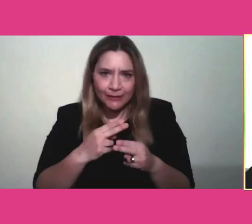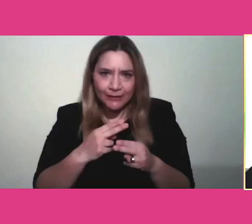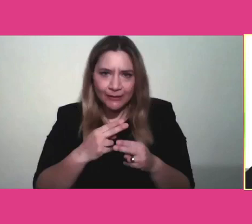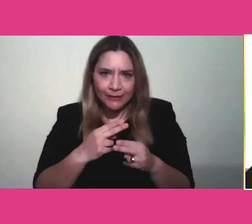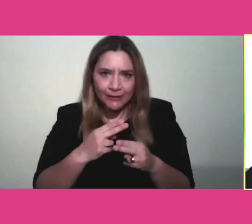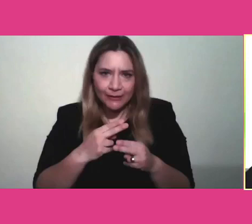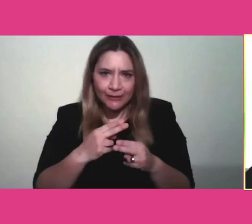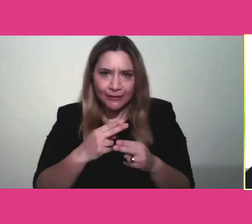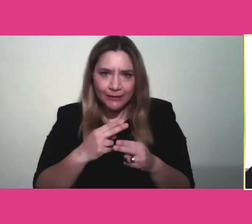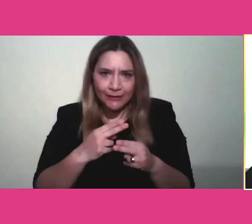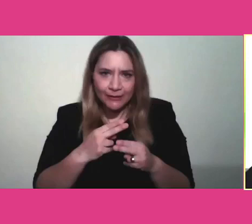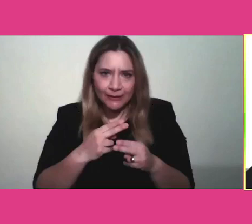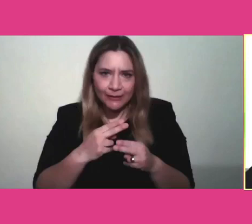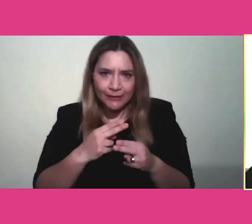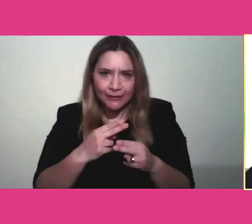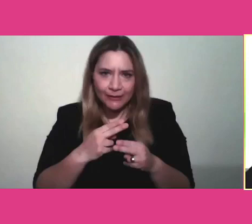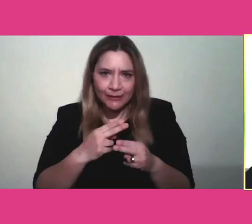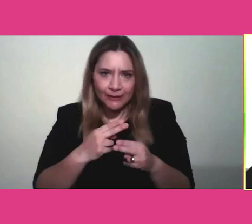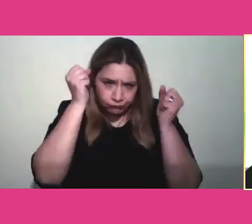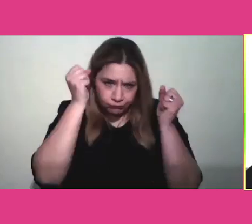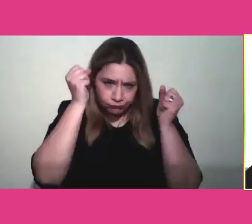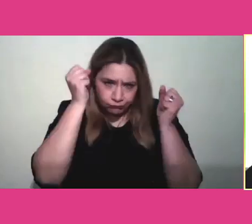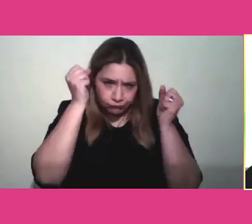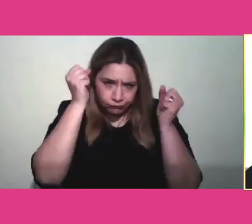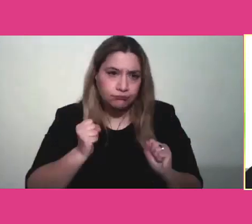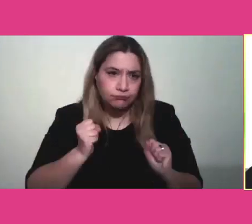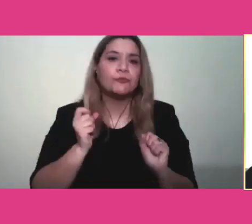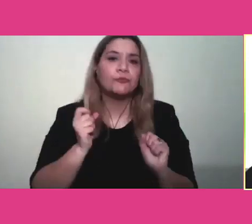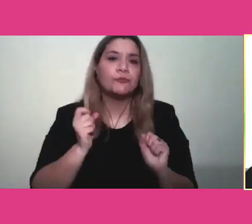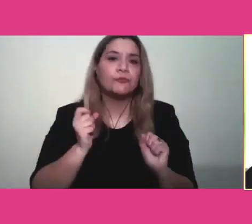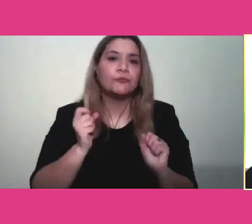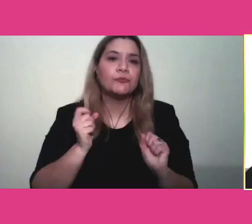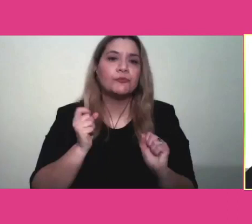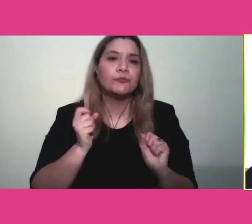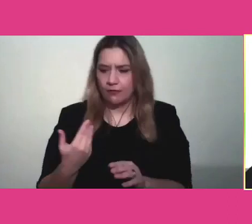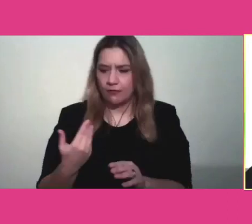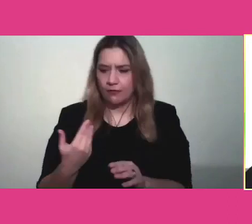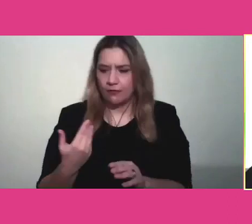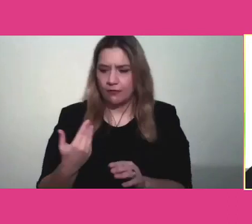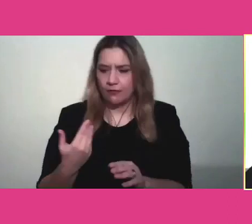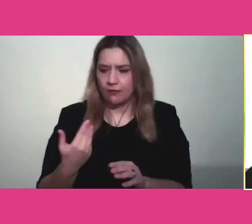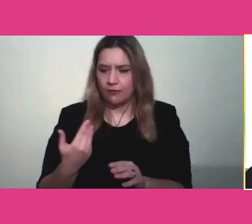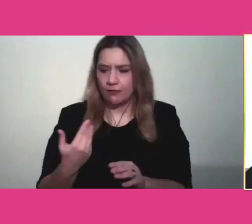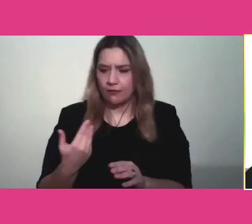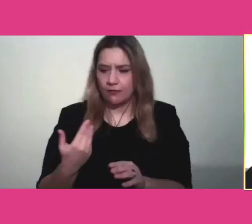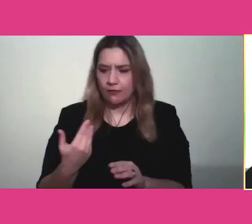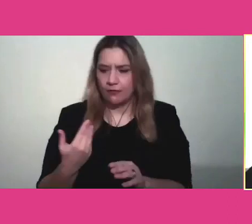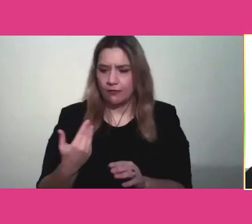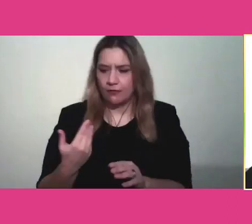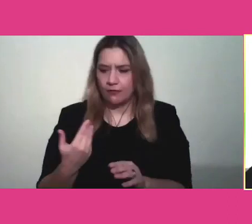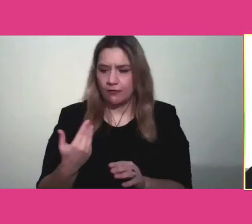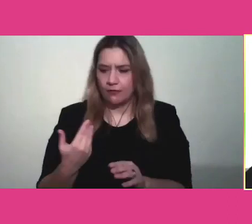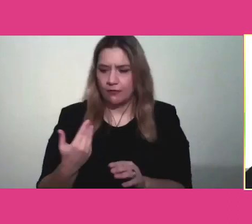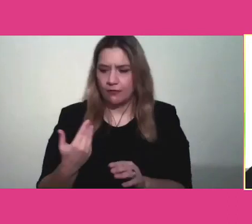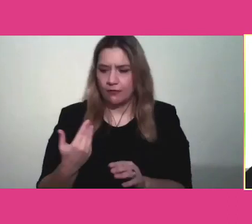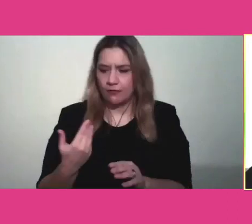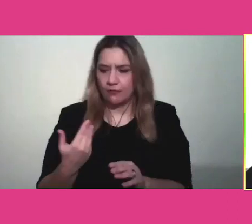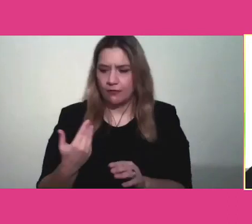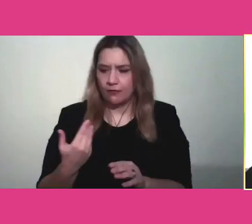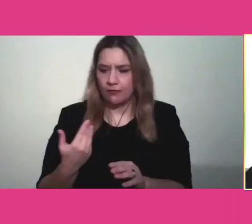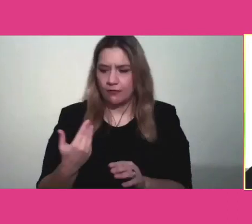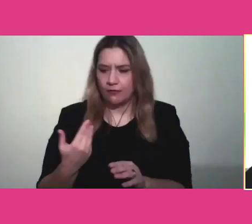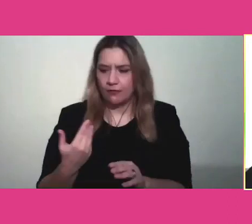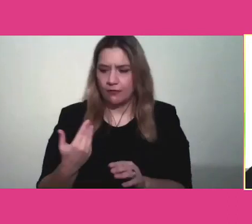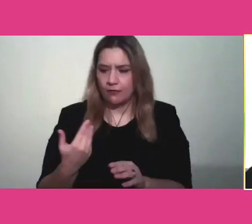πληγεί σε πολύ μεγάλο βαθμό, ιδιαίτερα το τελευταίο διάστημα λόγω της πανδημίας, αλλά και ευρύτερα λόγω